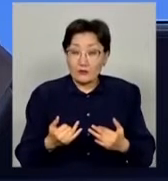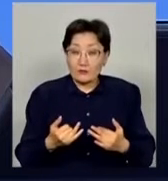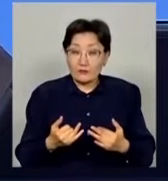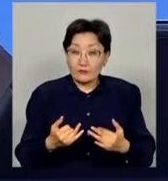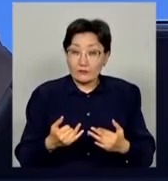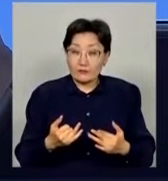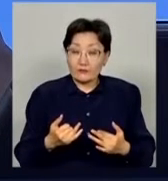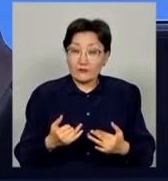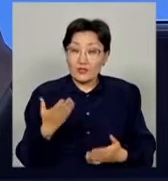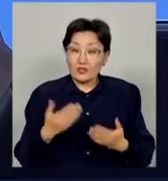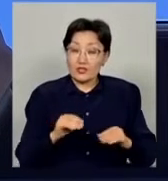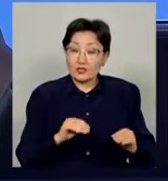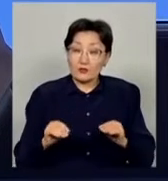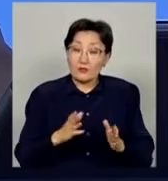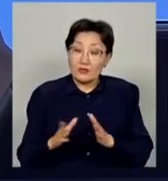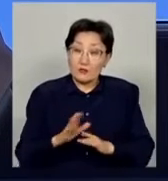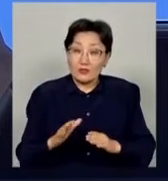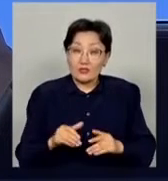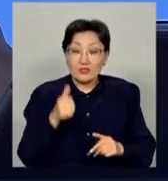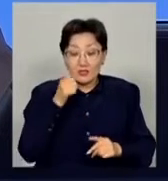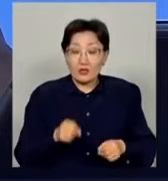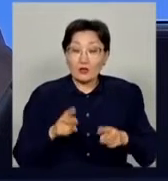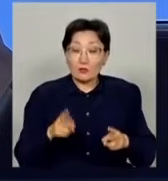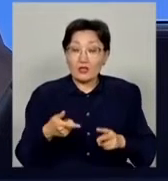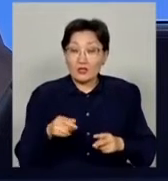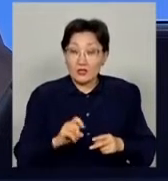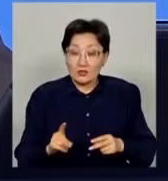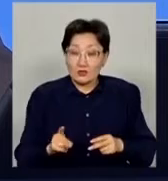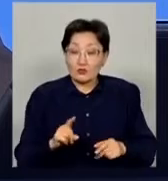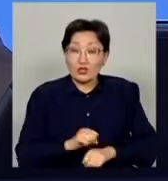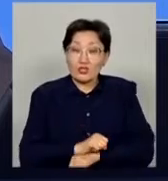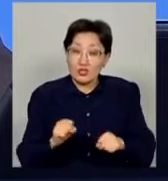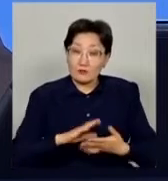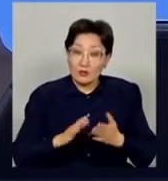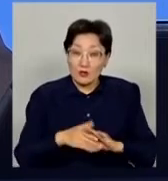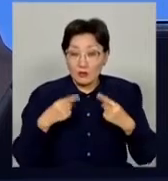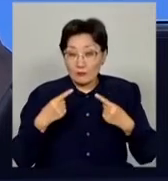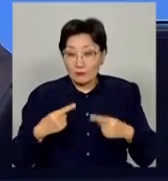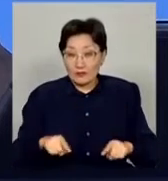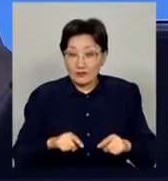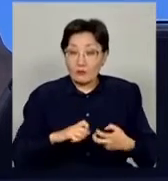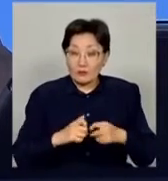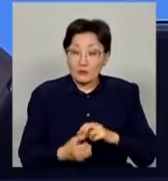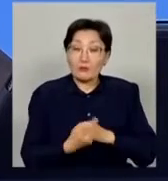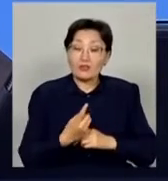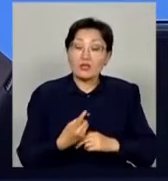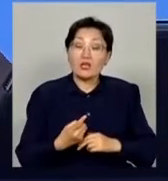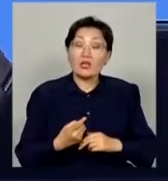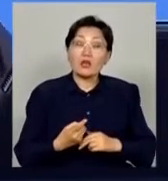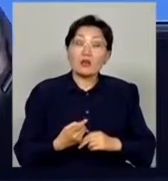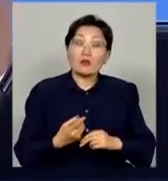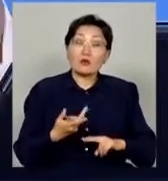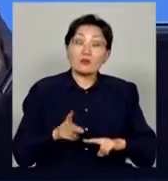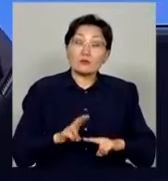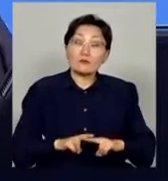істемесе онда ертең қауіпті жағдай. Газ шығып кетіп жаңағы бірнеше жарылып кетсе онда басқа болады. Бірақ енді адаризация жаңағы